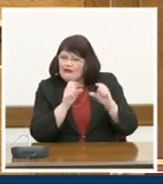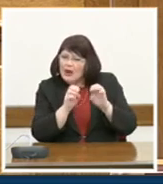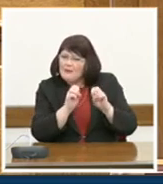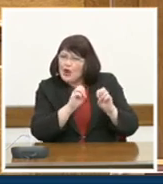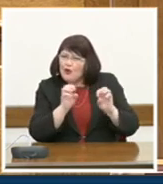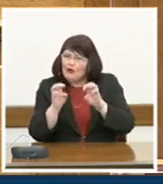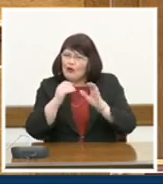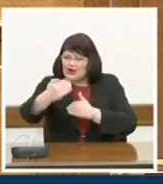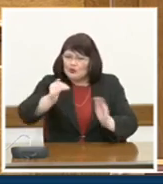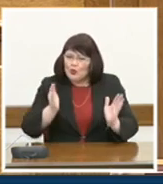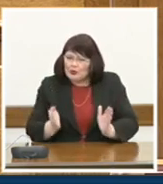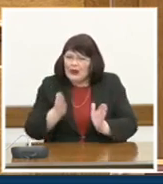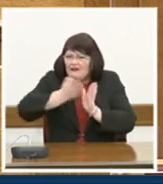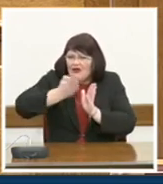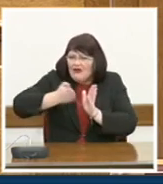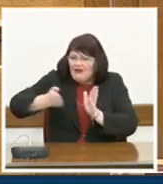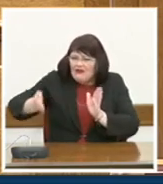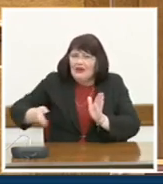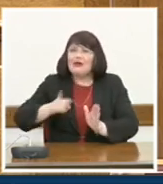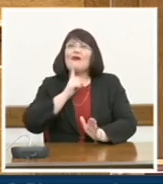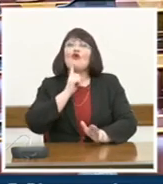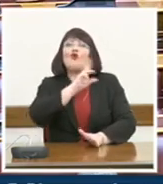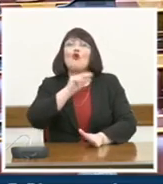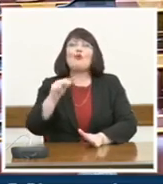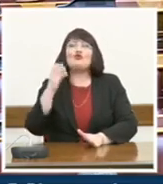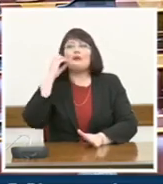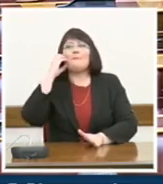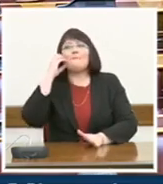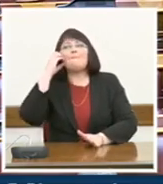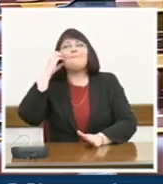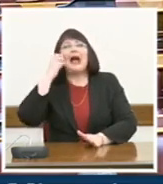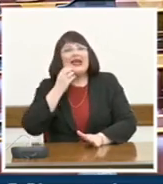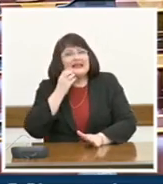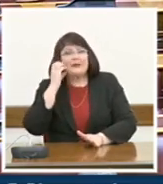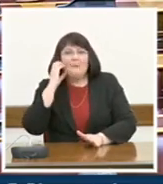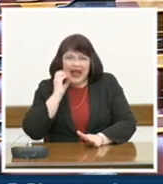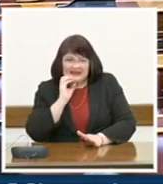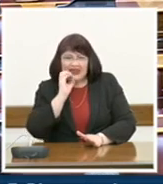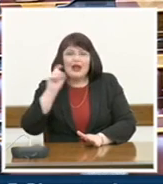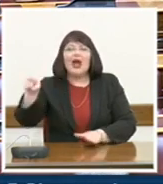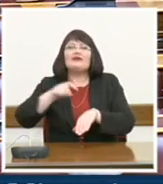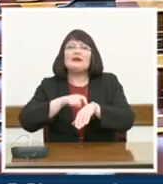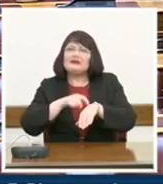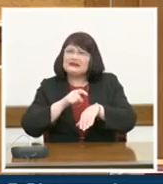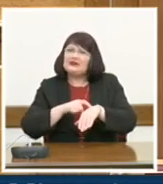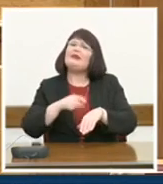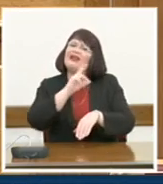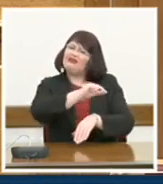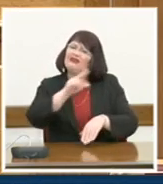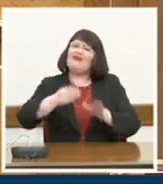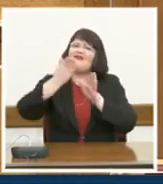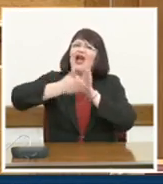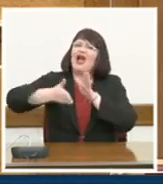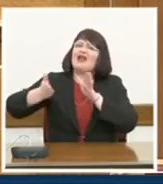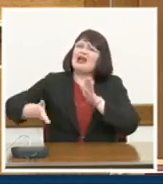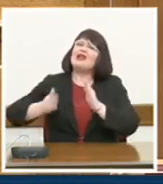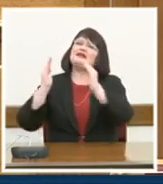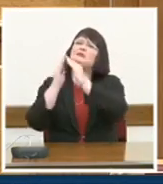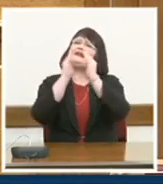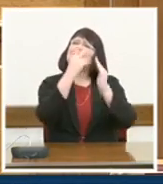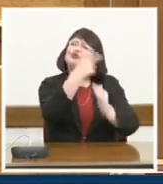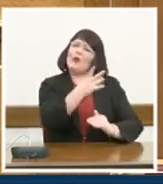βρέθηκαν τώρα και στα σπίτια του Μπάιντεν. Συγχωροχάρτη λοιπόν στη Νέα Δημοκρατία από το ΣΥΡΙΖΑ. Συγχωροχάρτη